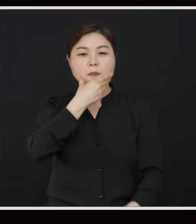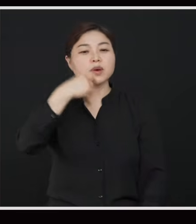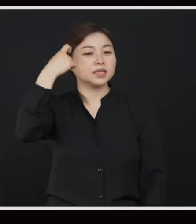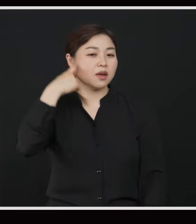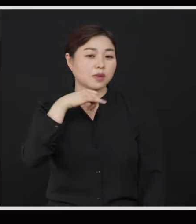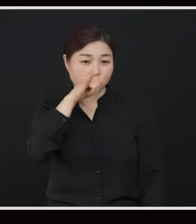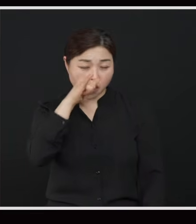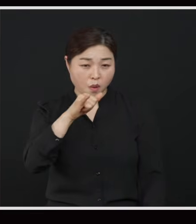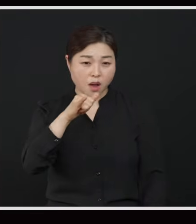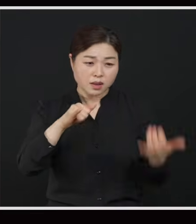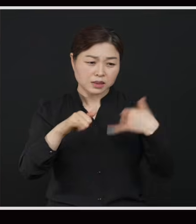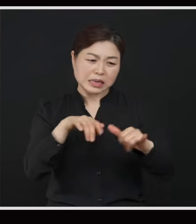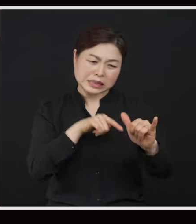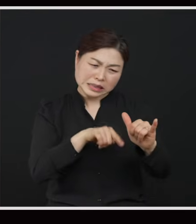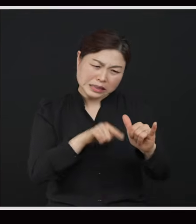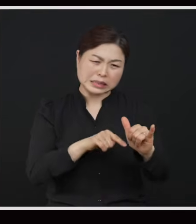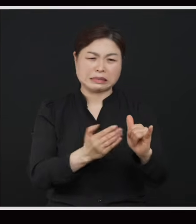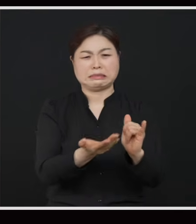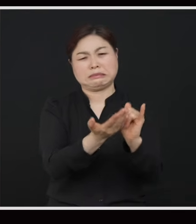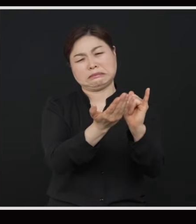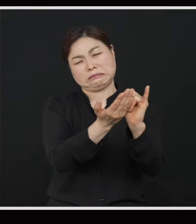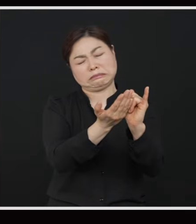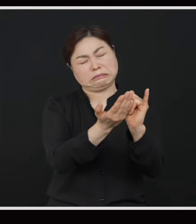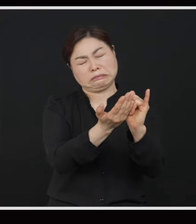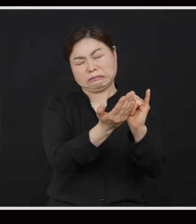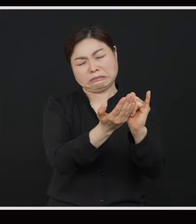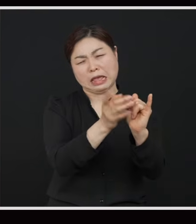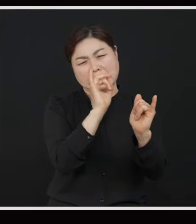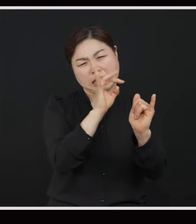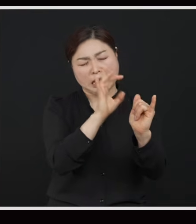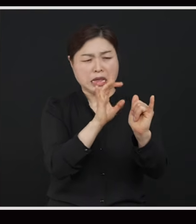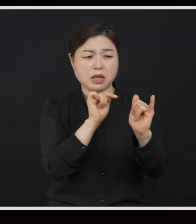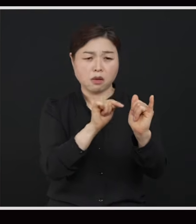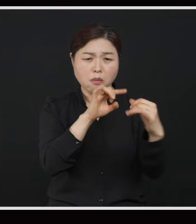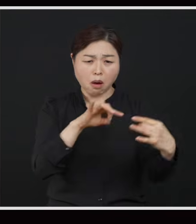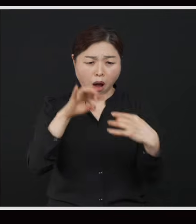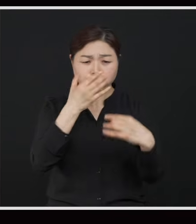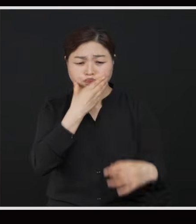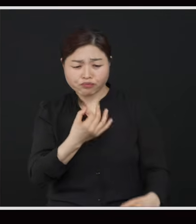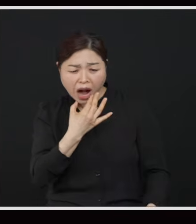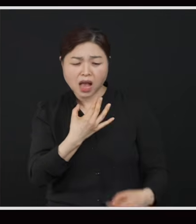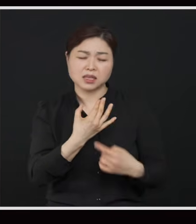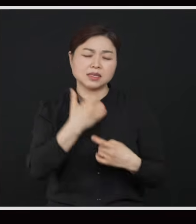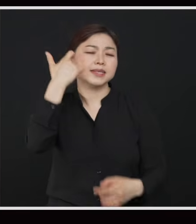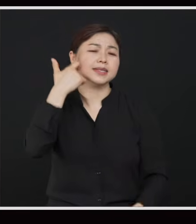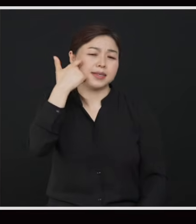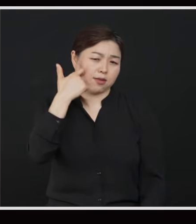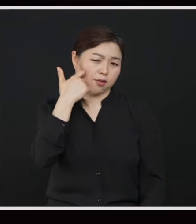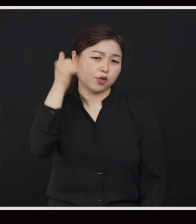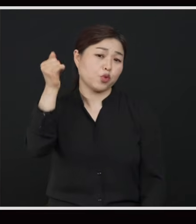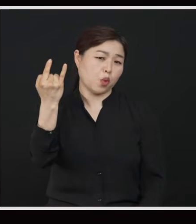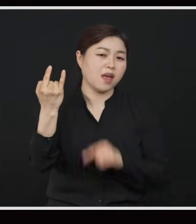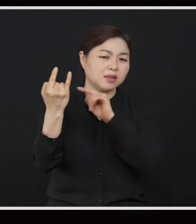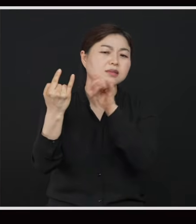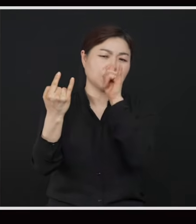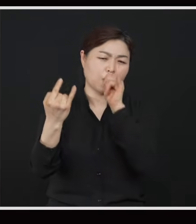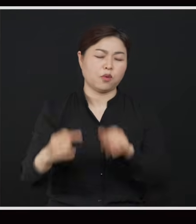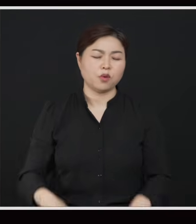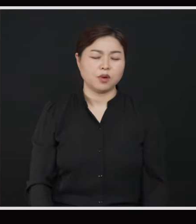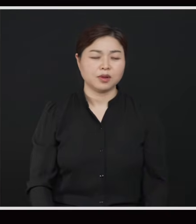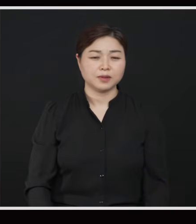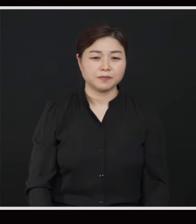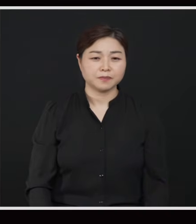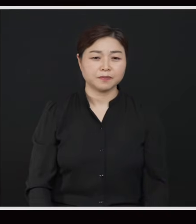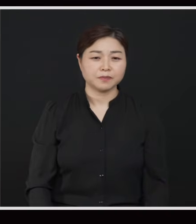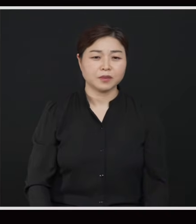때 그 행복한 그게 있고, 자식이 잘 안 됐을 때 너무 불행해하는 게, 이게 저희 뇌에 지금 저희